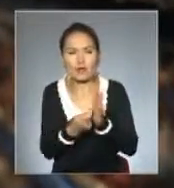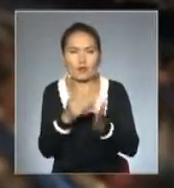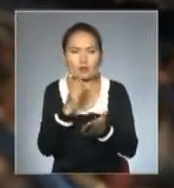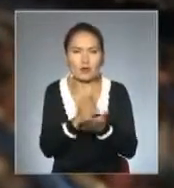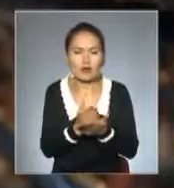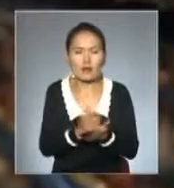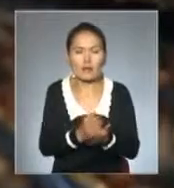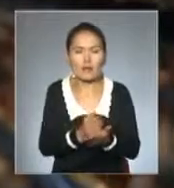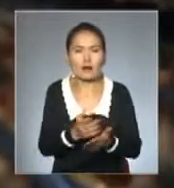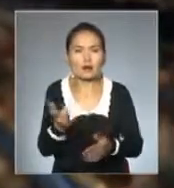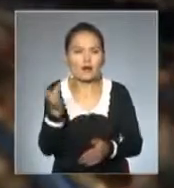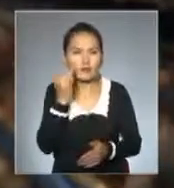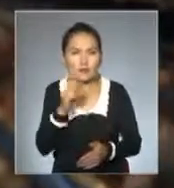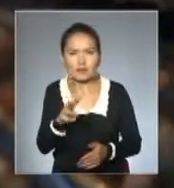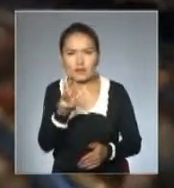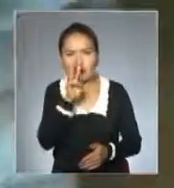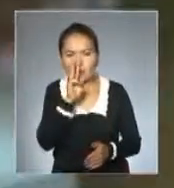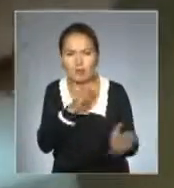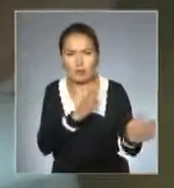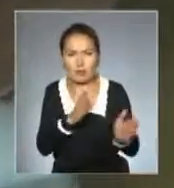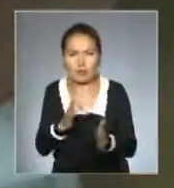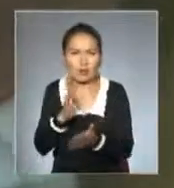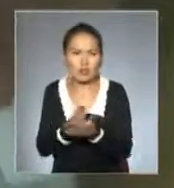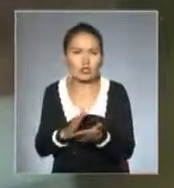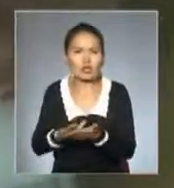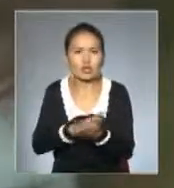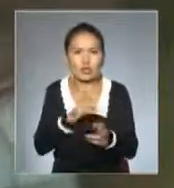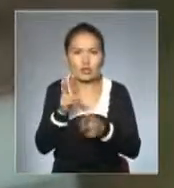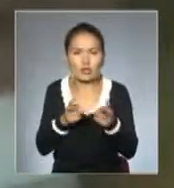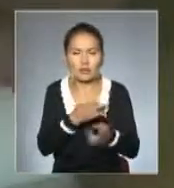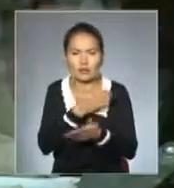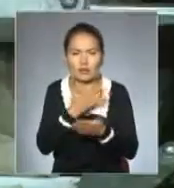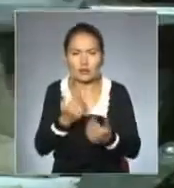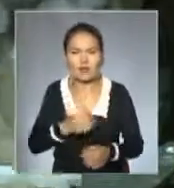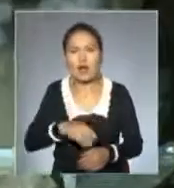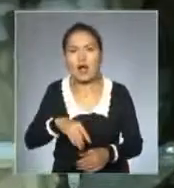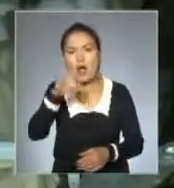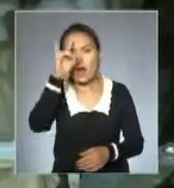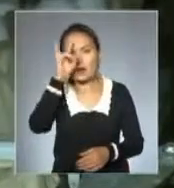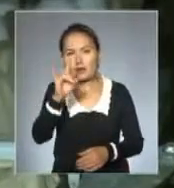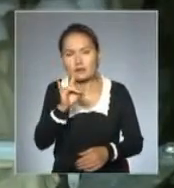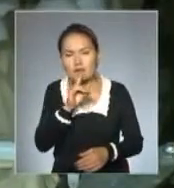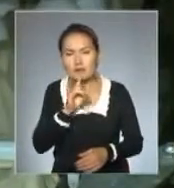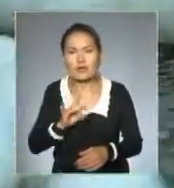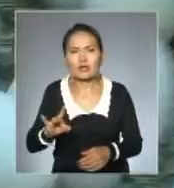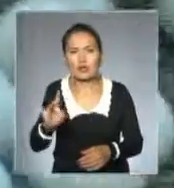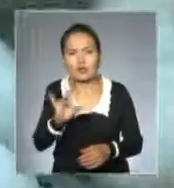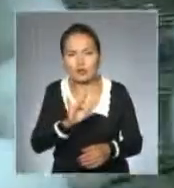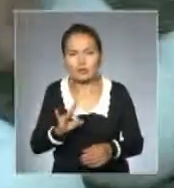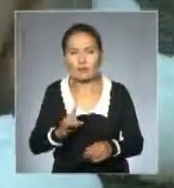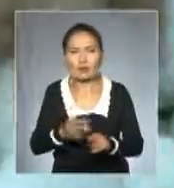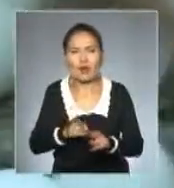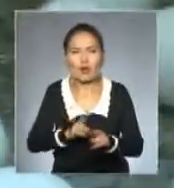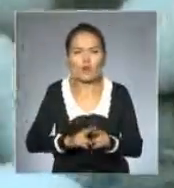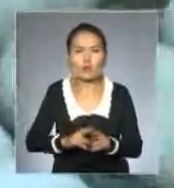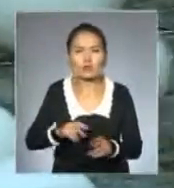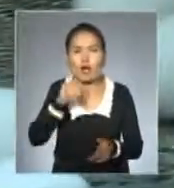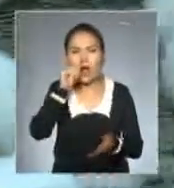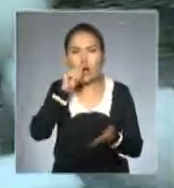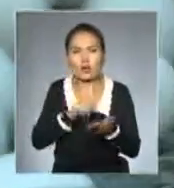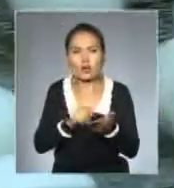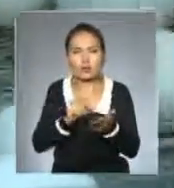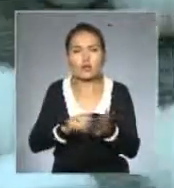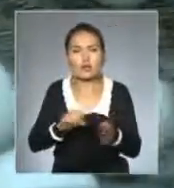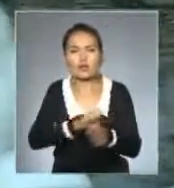Бастысы айлығымызды уақытылы алып тұрамыз. Кәсіпорын өнімдері Қазақстаннан бөлек Қырғызстан және Ресей елдеріне экспортталады. Биыл Уфа